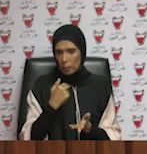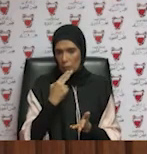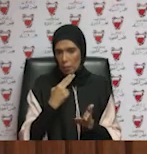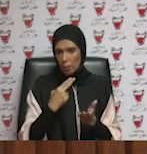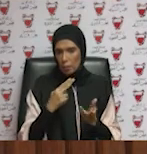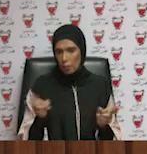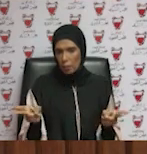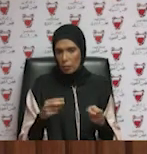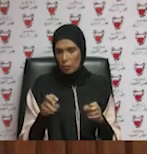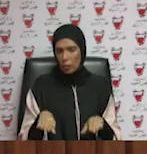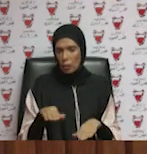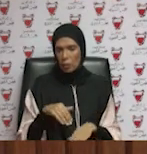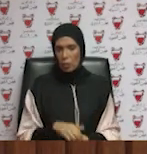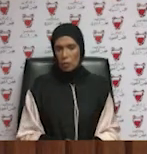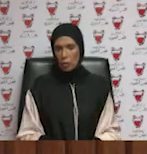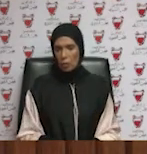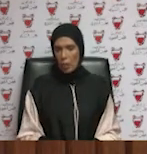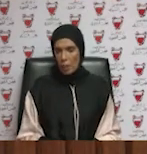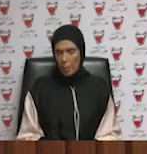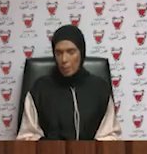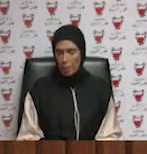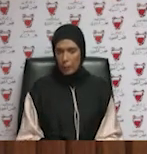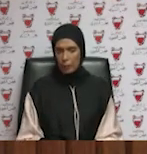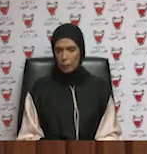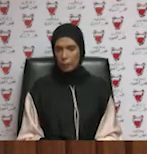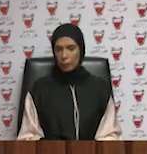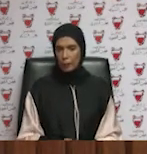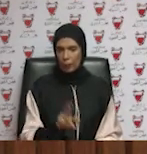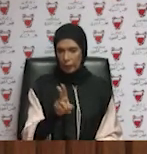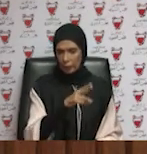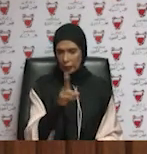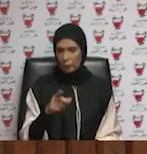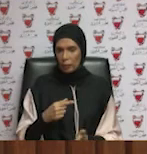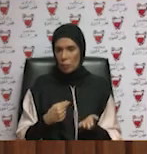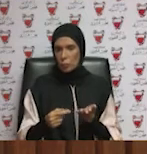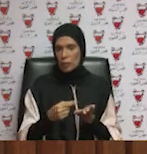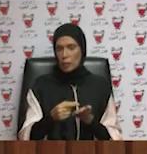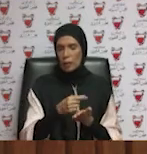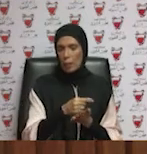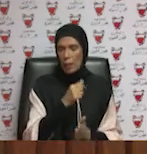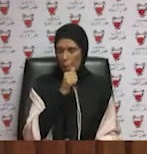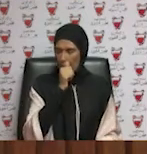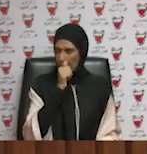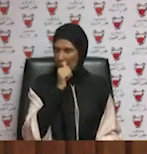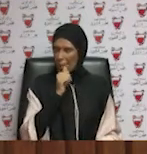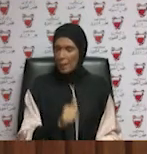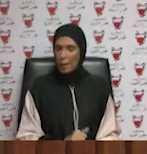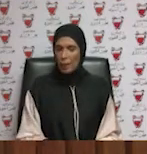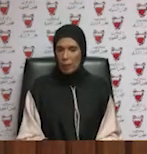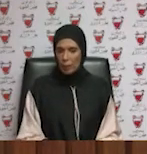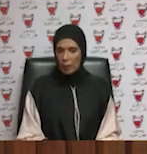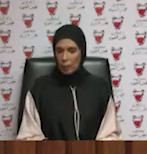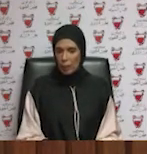مجلس النواب؟ لا، هو الأمر أمامه. هل يستطيع أن يغير في توصيته، يعني أن يتمسك